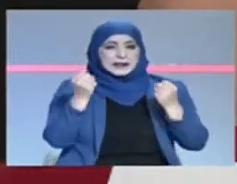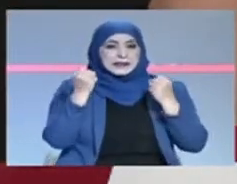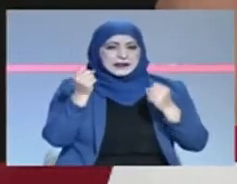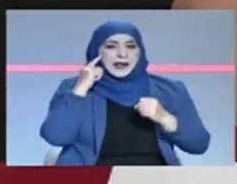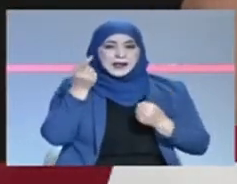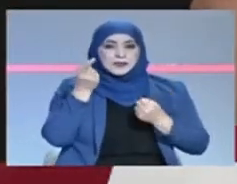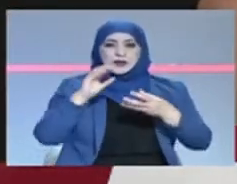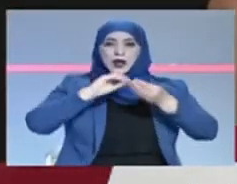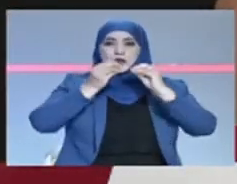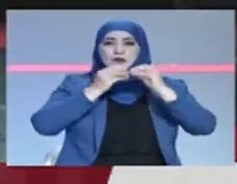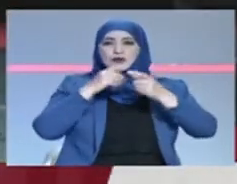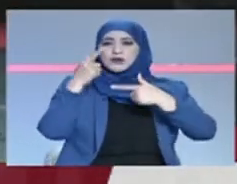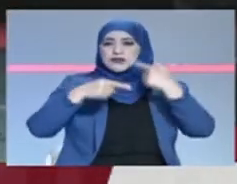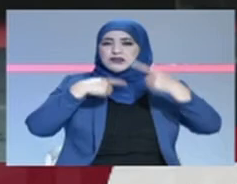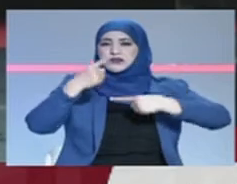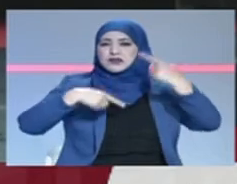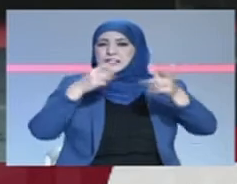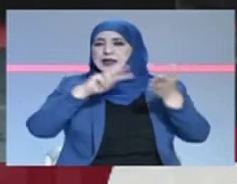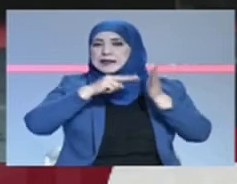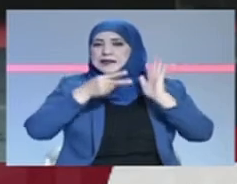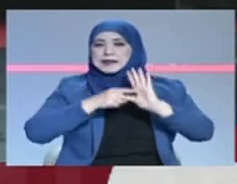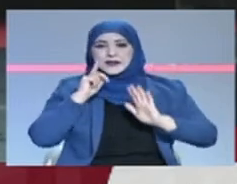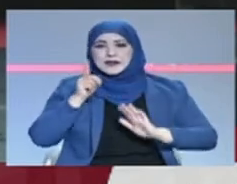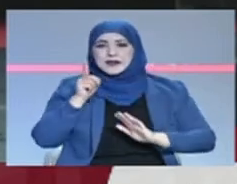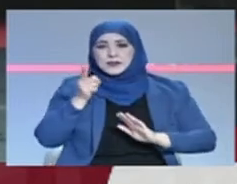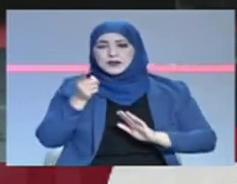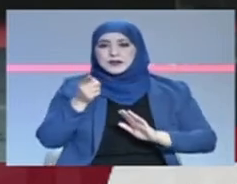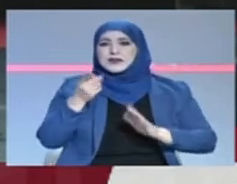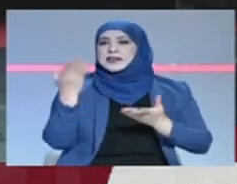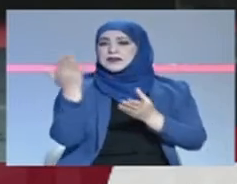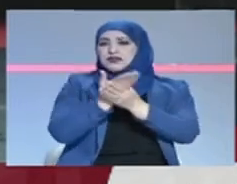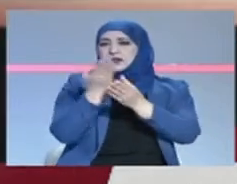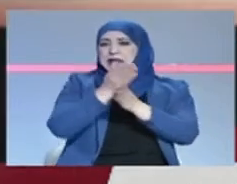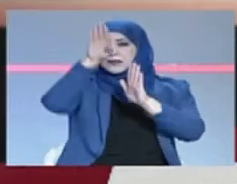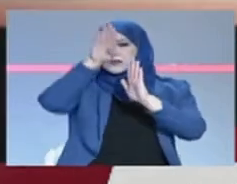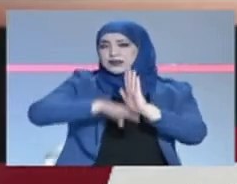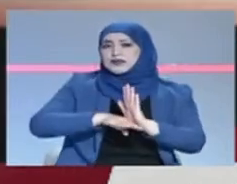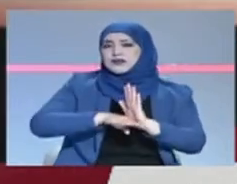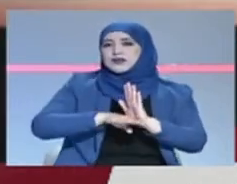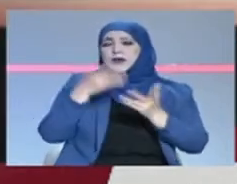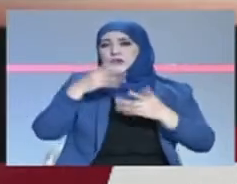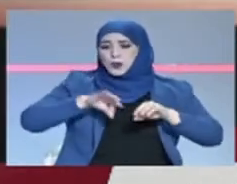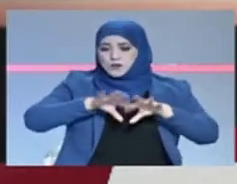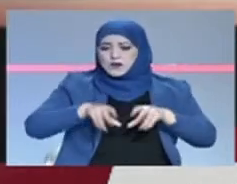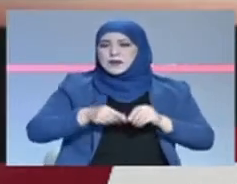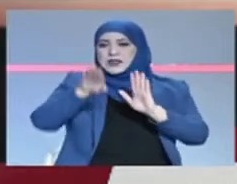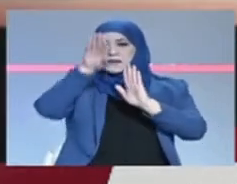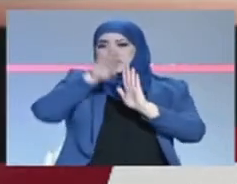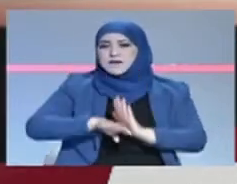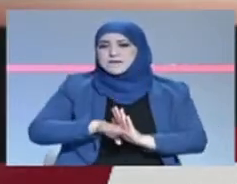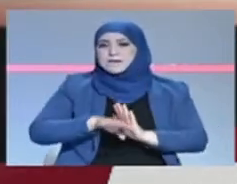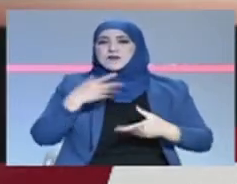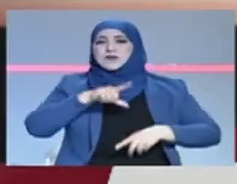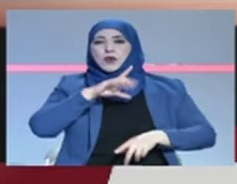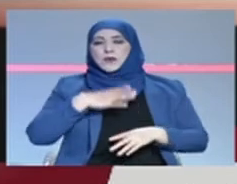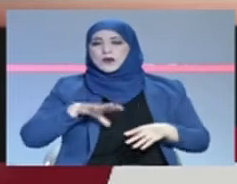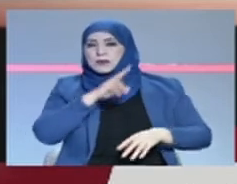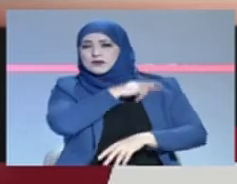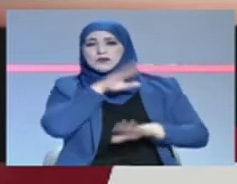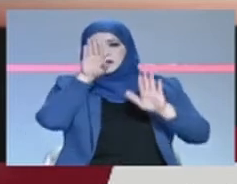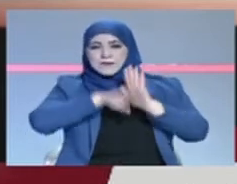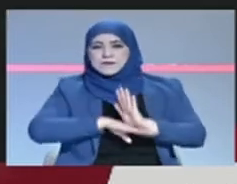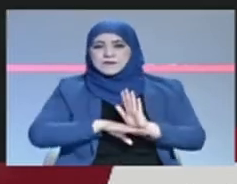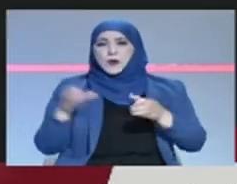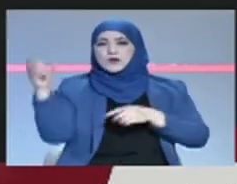أزمة متعددة الأبعاد، منها انهيار نظام التعليمي وتراجع دور العائلة التربوية وتراخي علماء